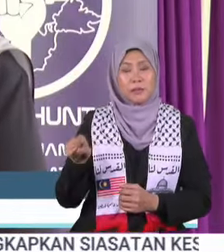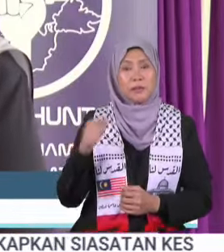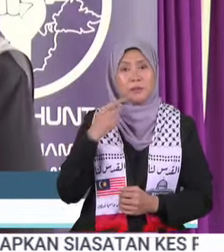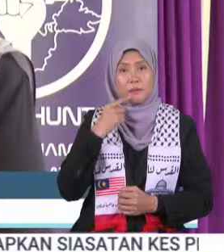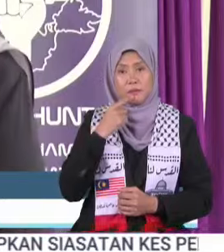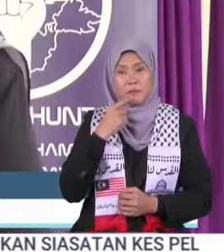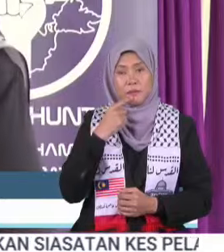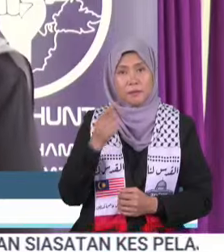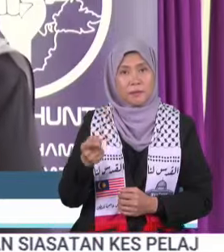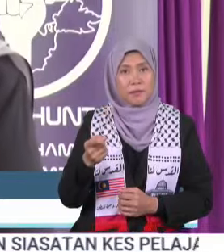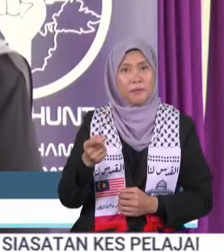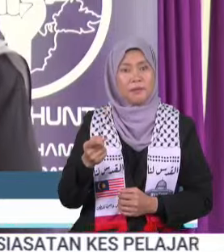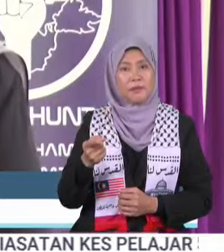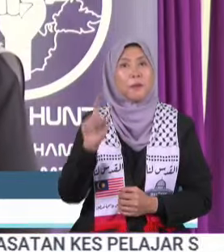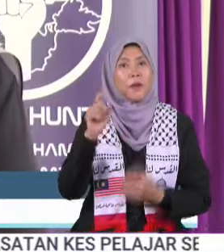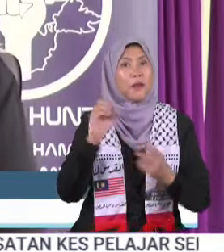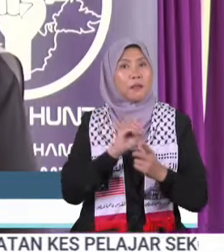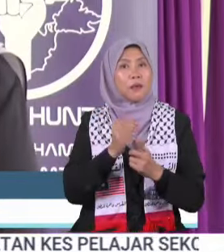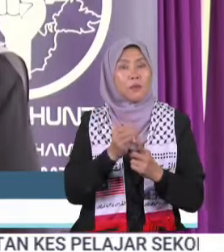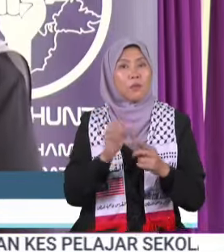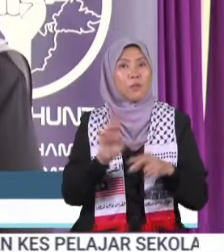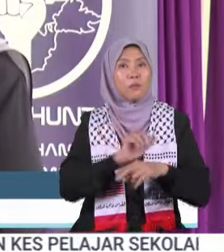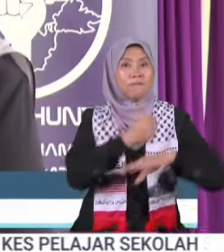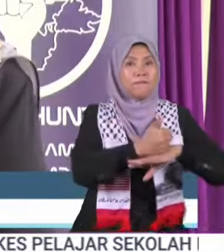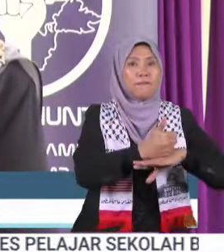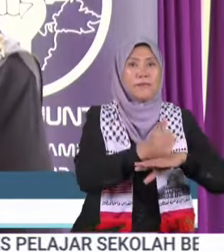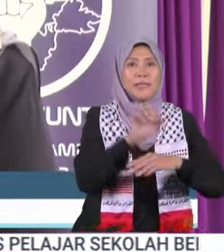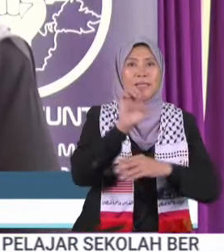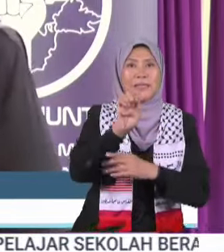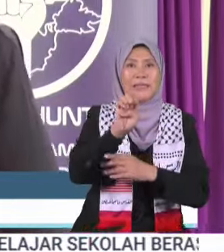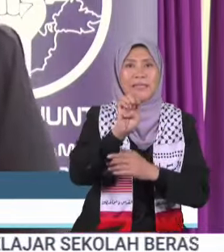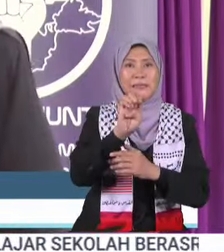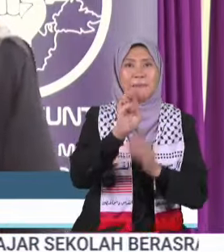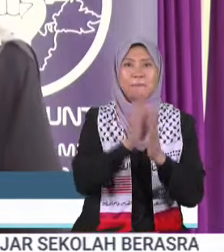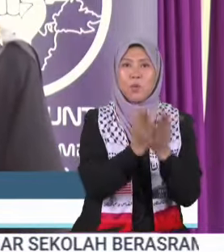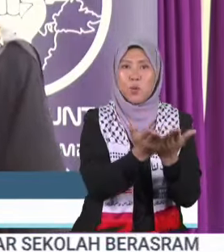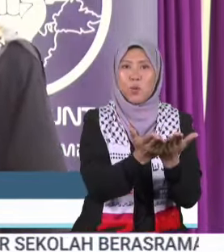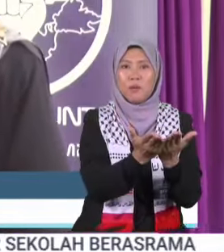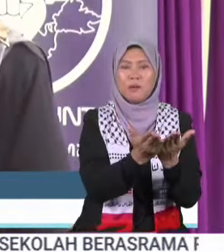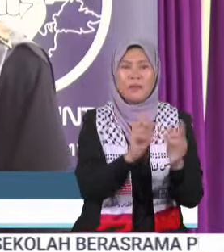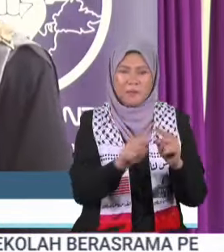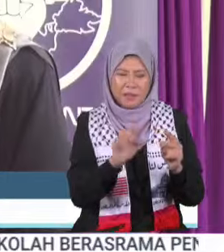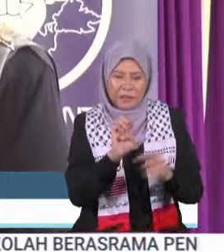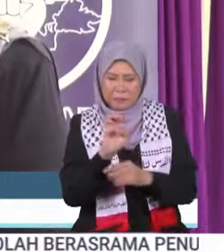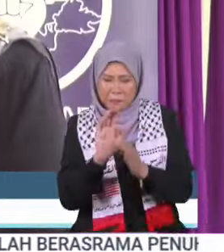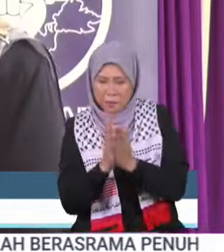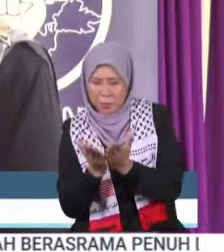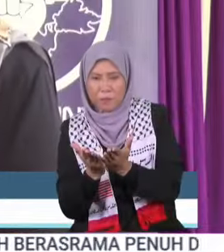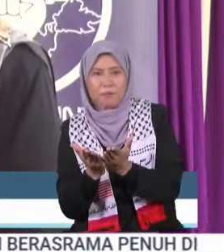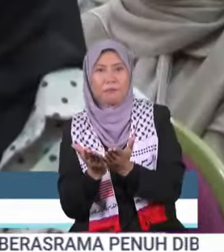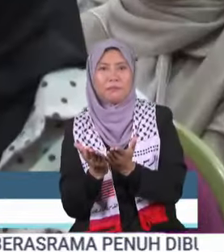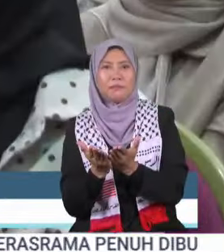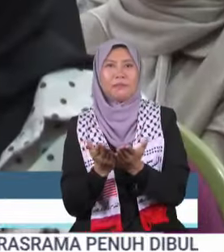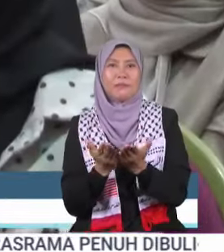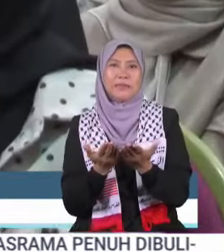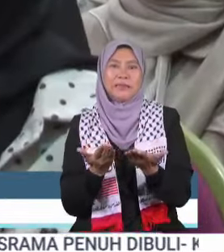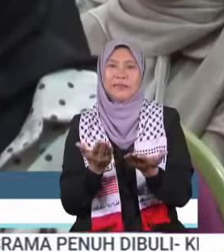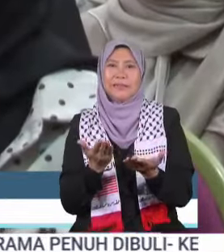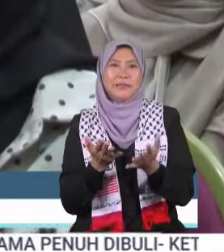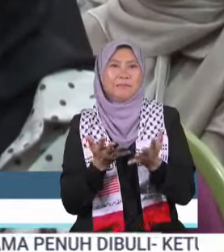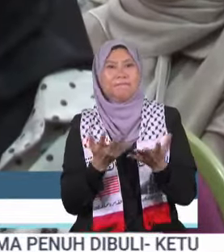katanya memang ada ebook tetapi ebook dia jadi seasoning seasonal sahaja kemudian orang dah nak back kepada